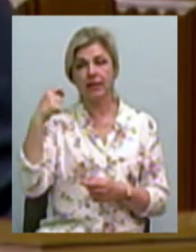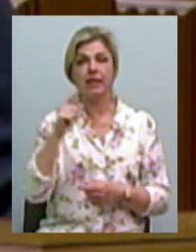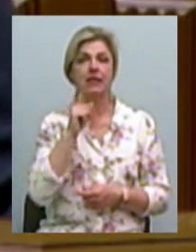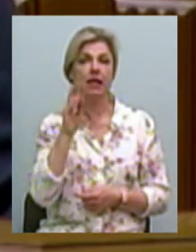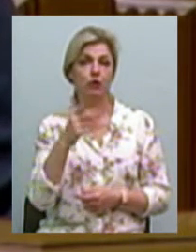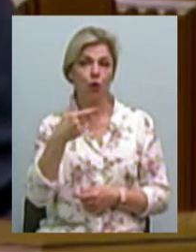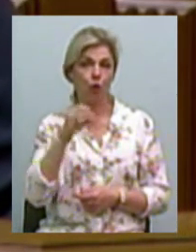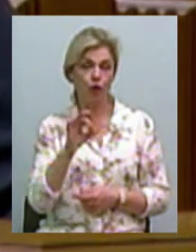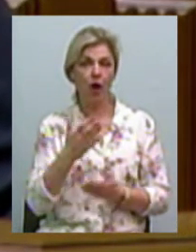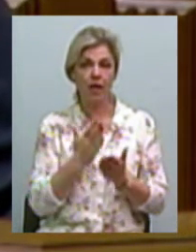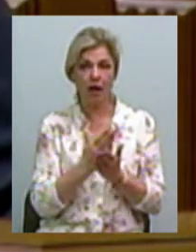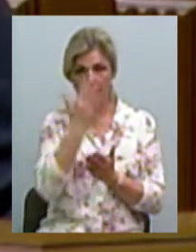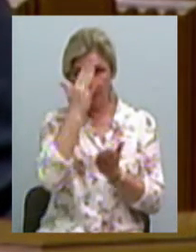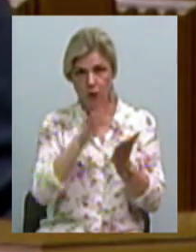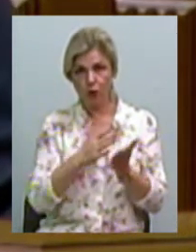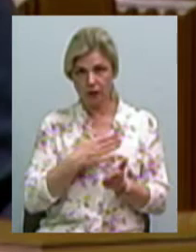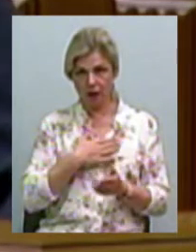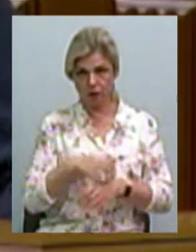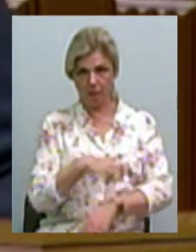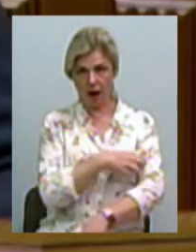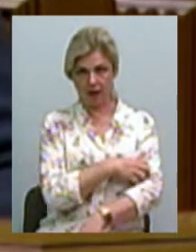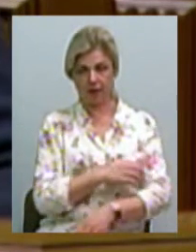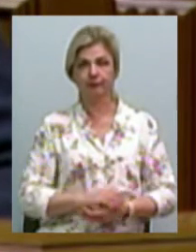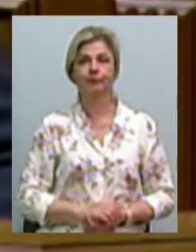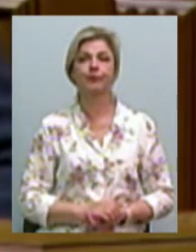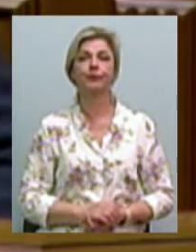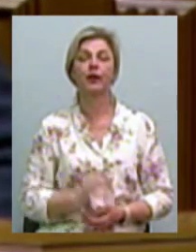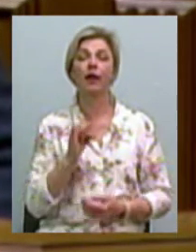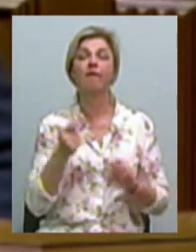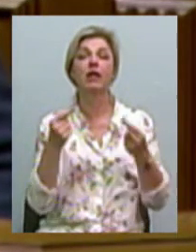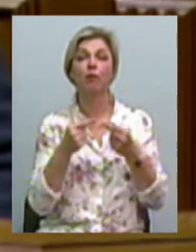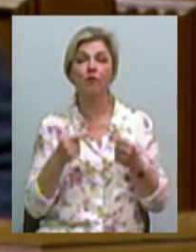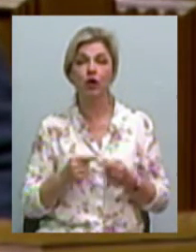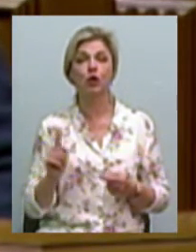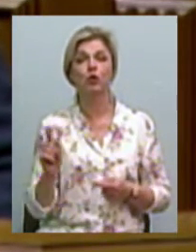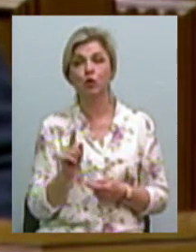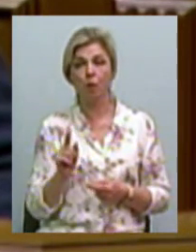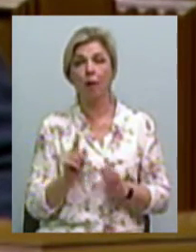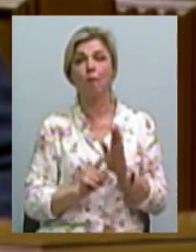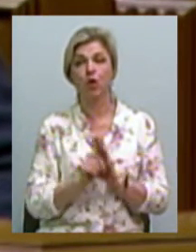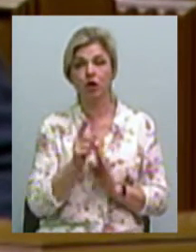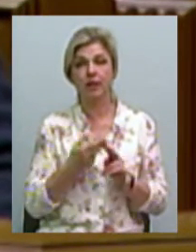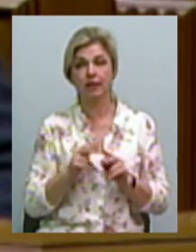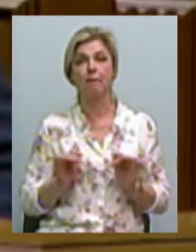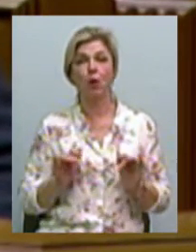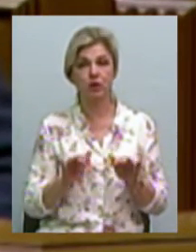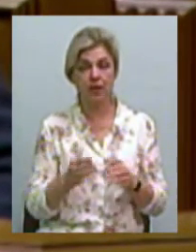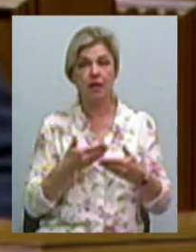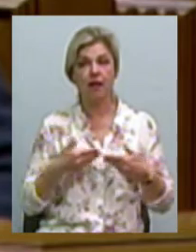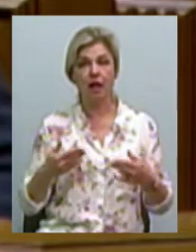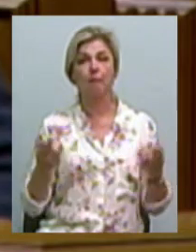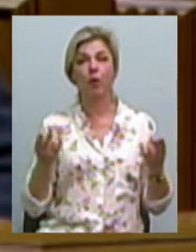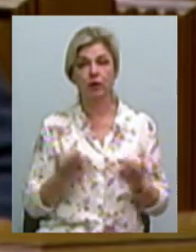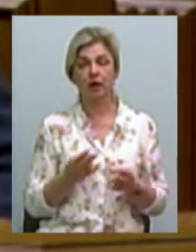метою нашої партії. І, відповідно, для того, щоб почати цей процес, нам потрібно